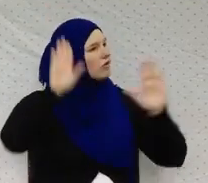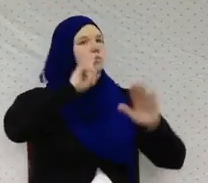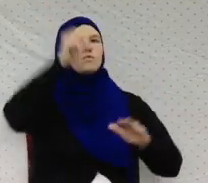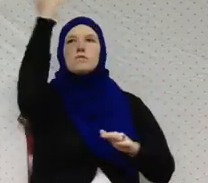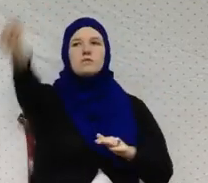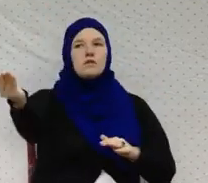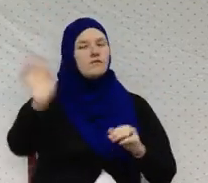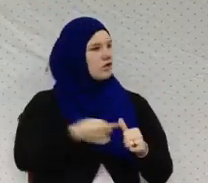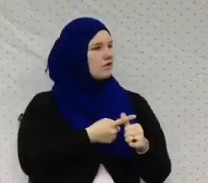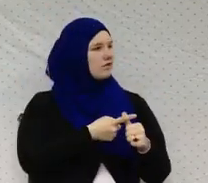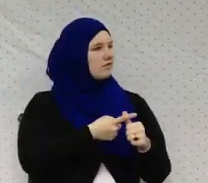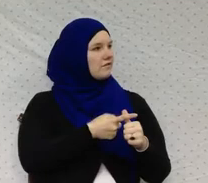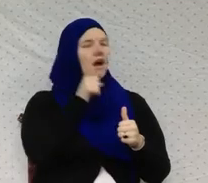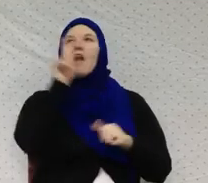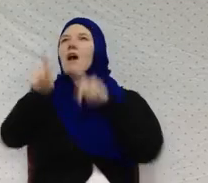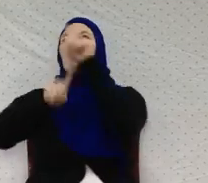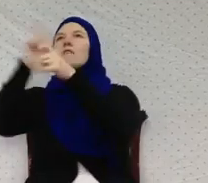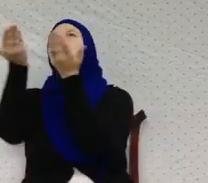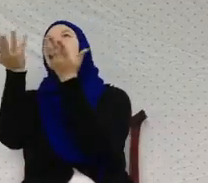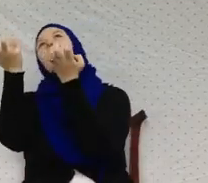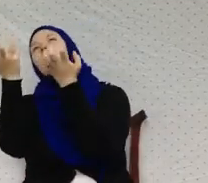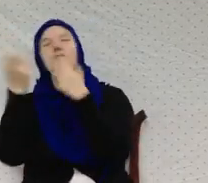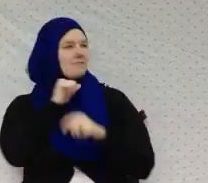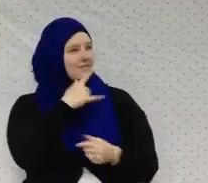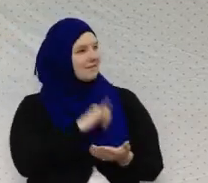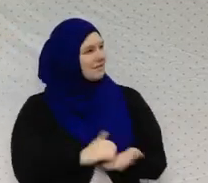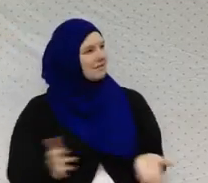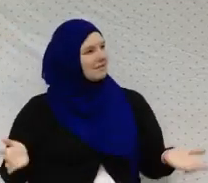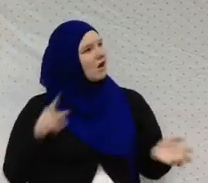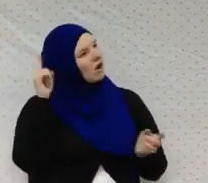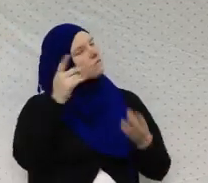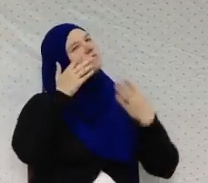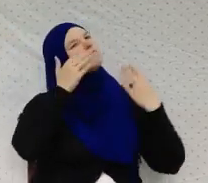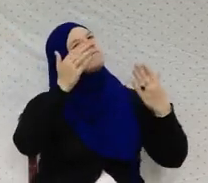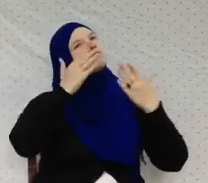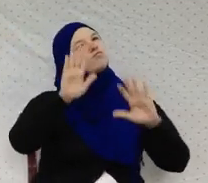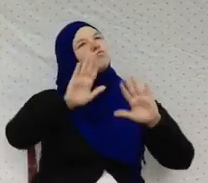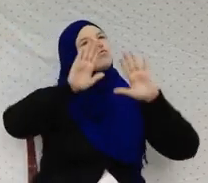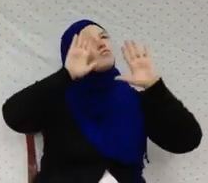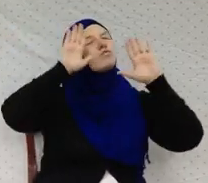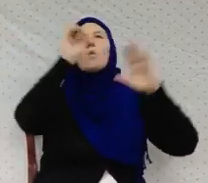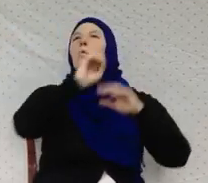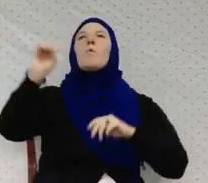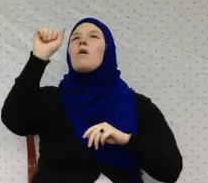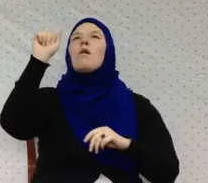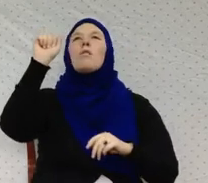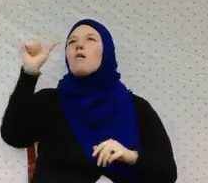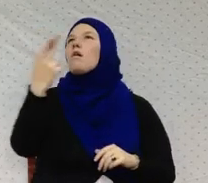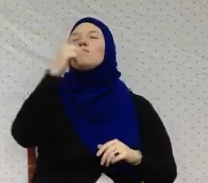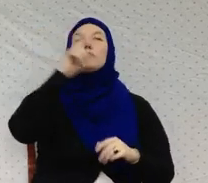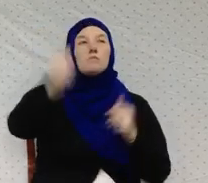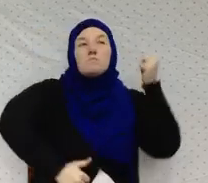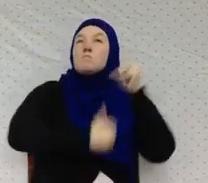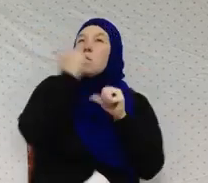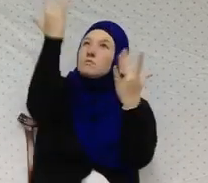إلا أنت. أنت رب المستضعفين وأنت ربي إلى من تكلني يا أرحم الراحمين. O